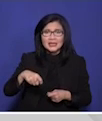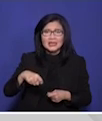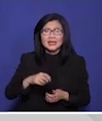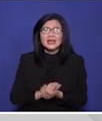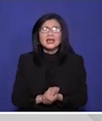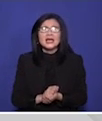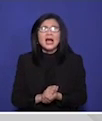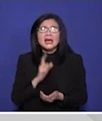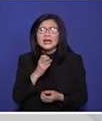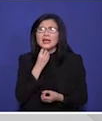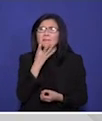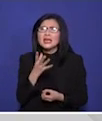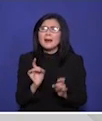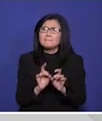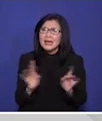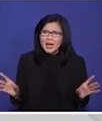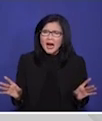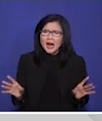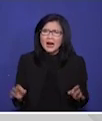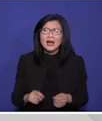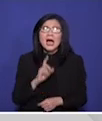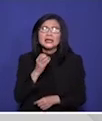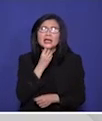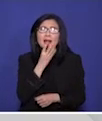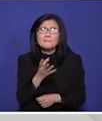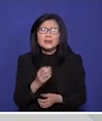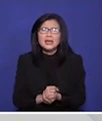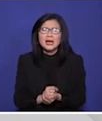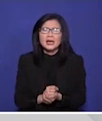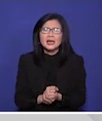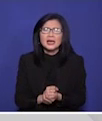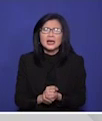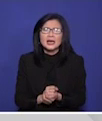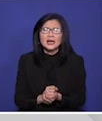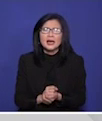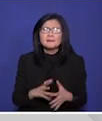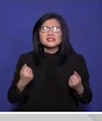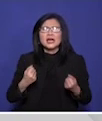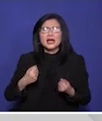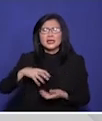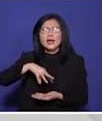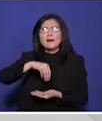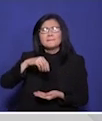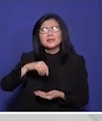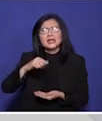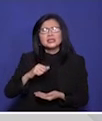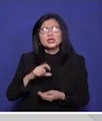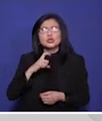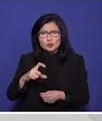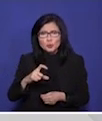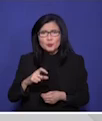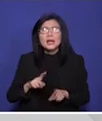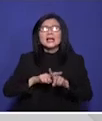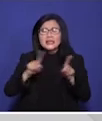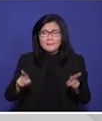yang mengatakan produksi Apa persediaan beras cukup tapi ada lagi yang mau impor beras